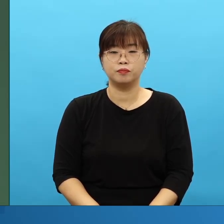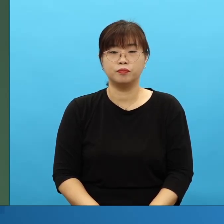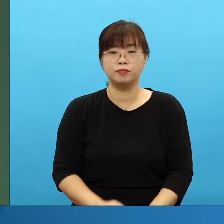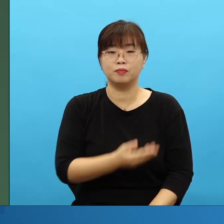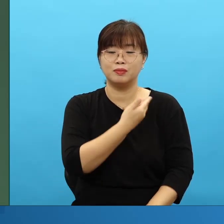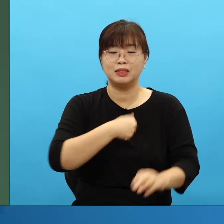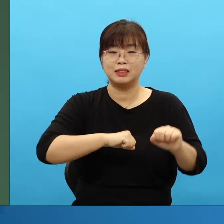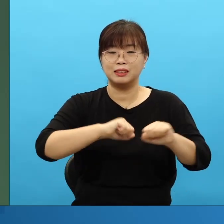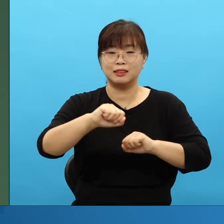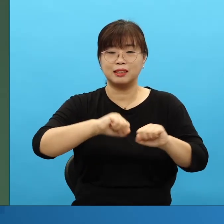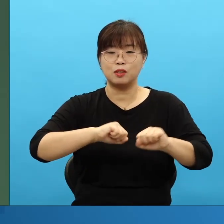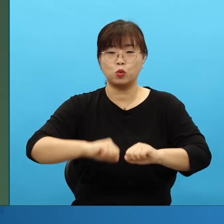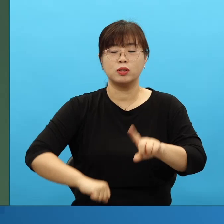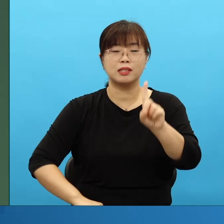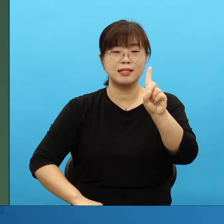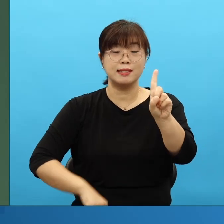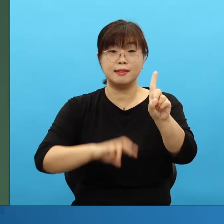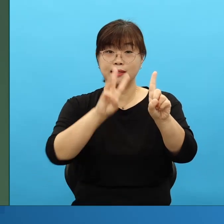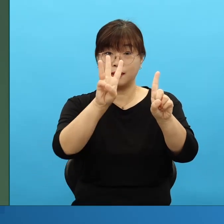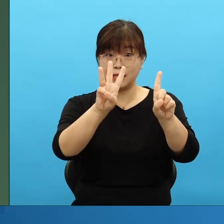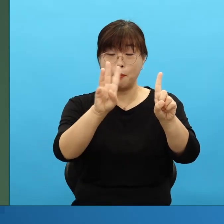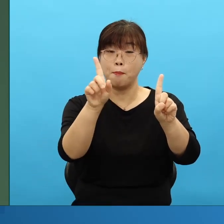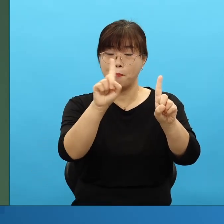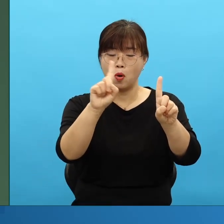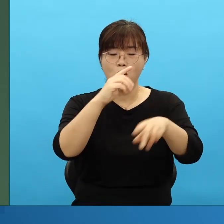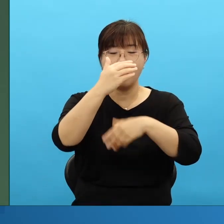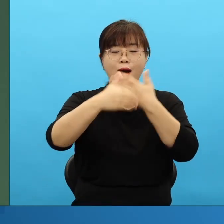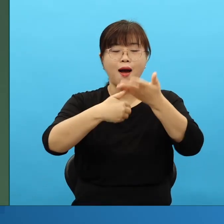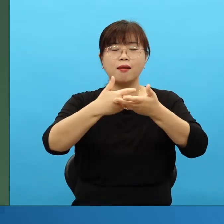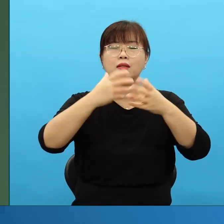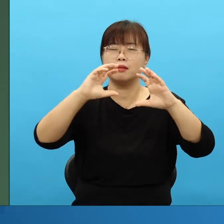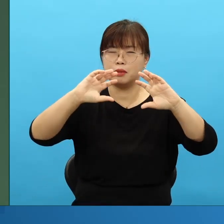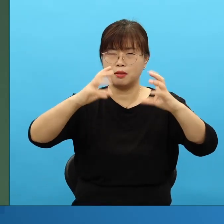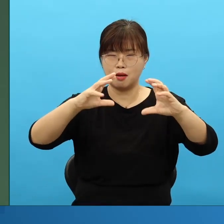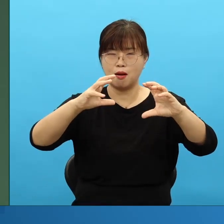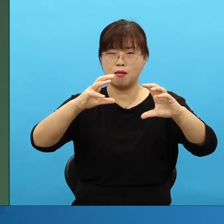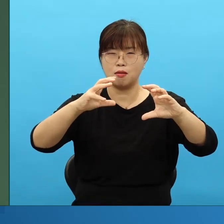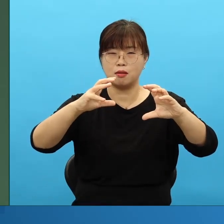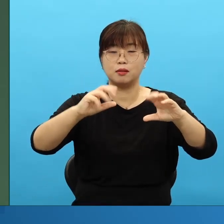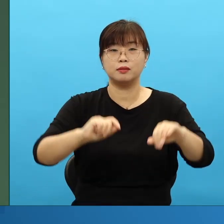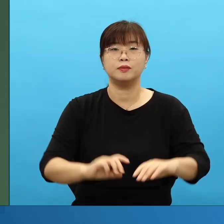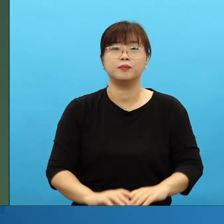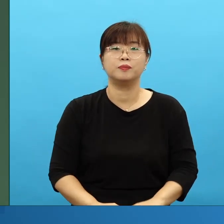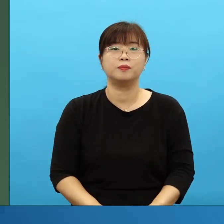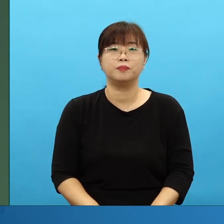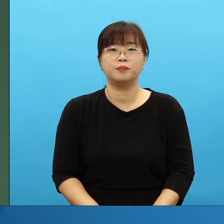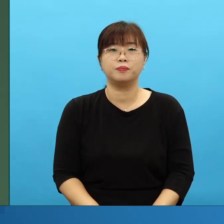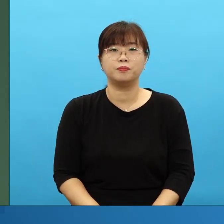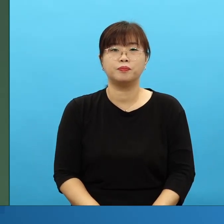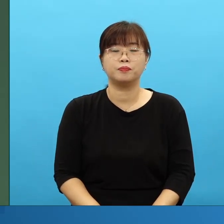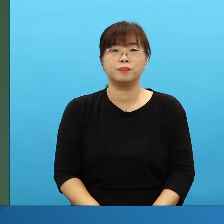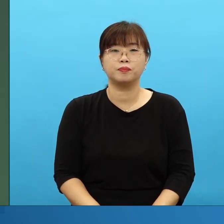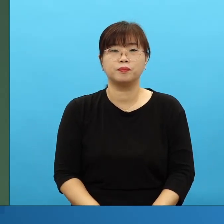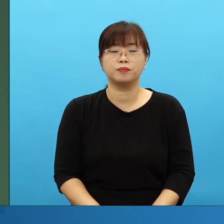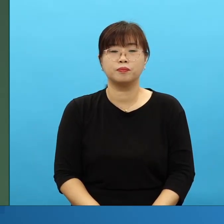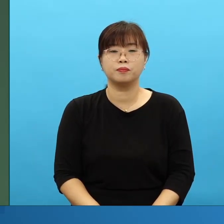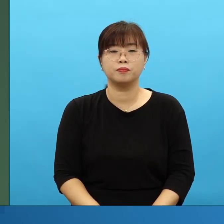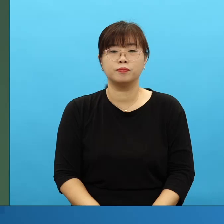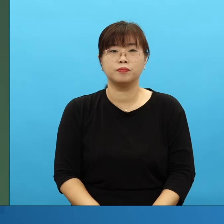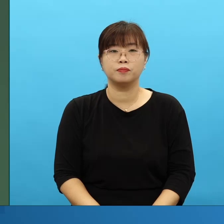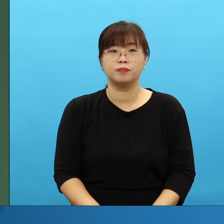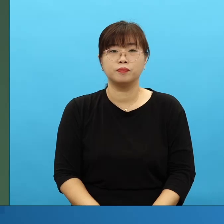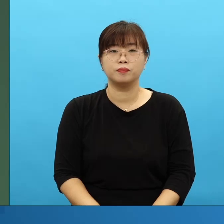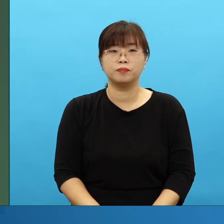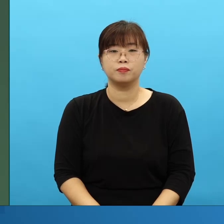사도행 1장 3절에 하나님의 나라 설명하고요. And Acts 1:3 explains what the things pertaining to the kingdom of God. 그리고 이